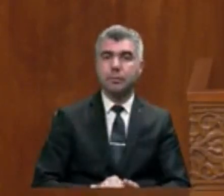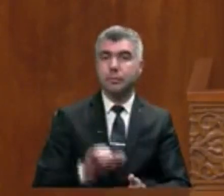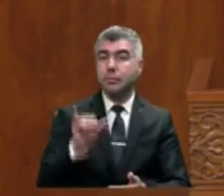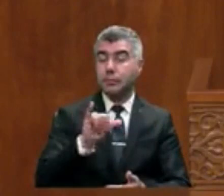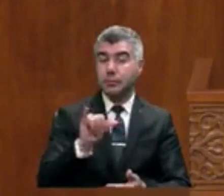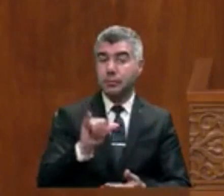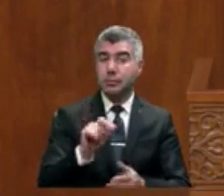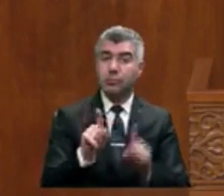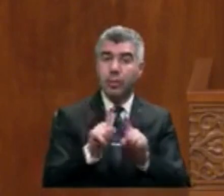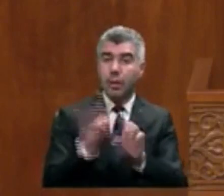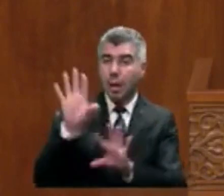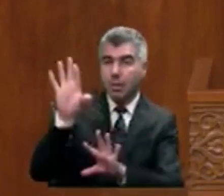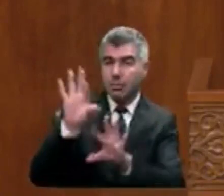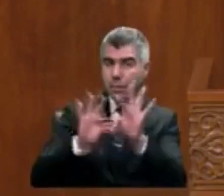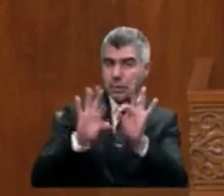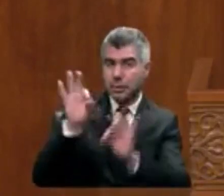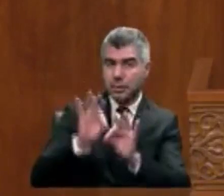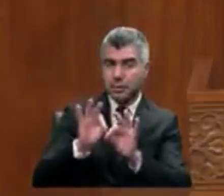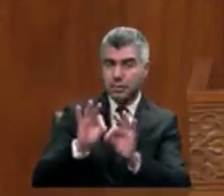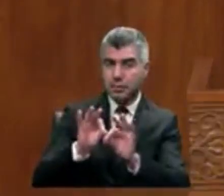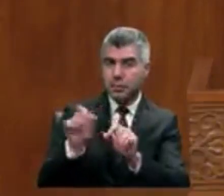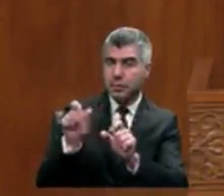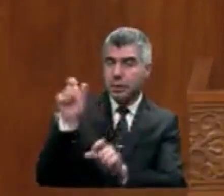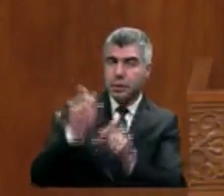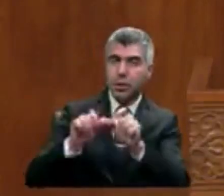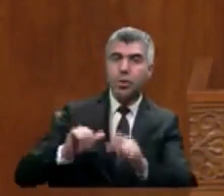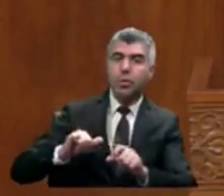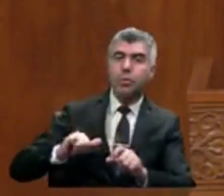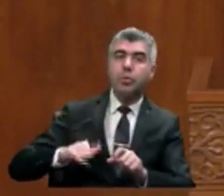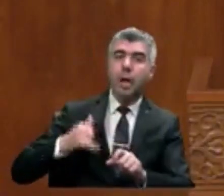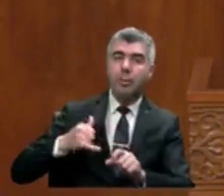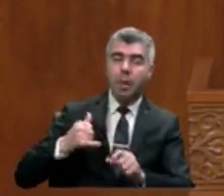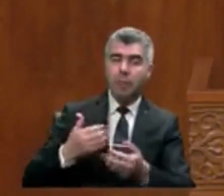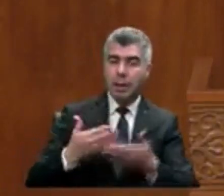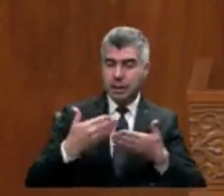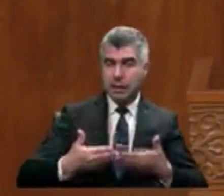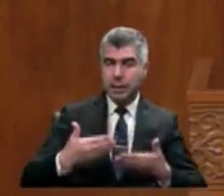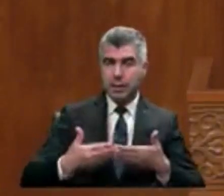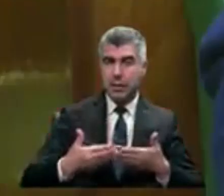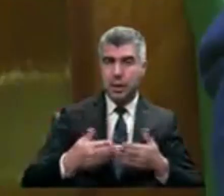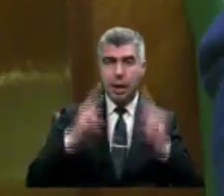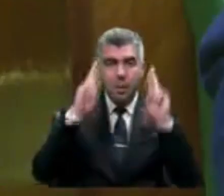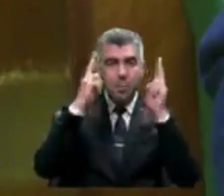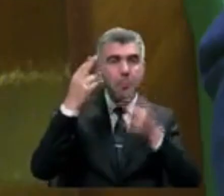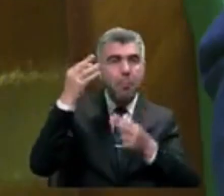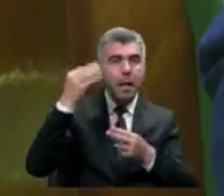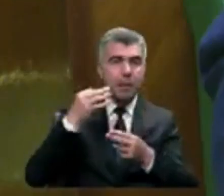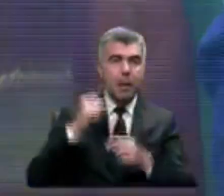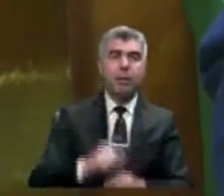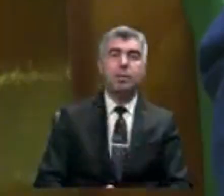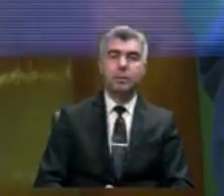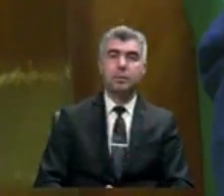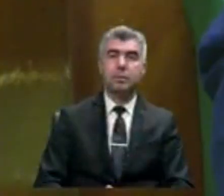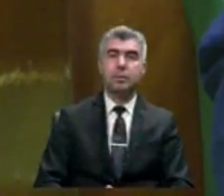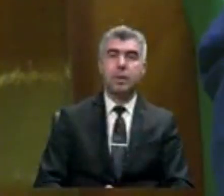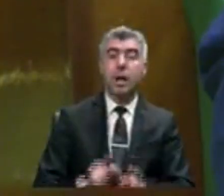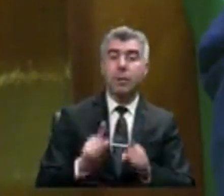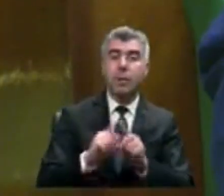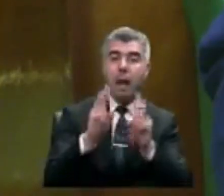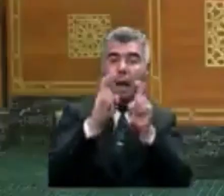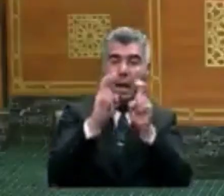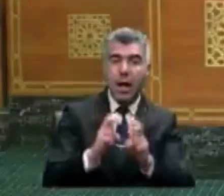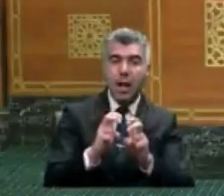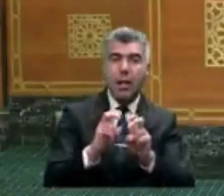ندير الانتقاء على هذا الشباب اللي اللي خذ الدكتو اللي خذ الماستر دياله واللي عنده قل من